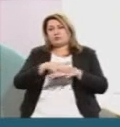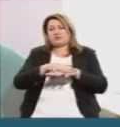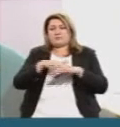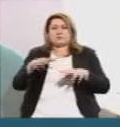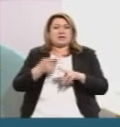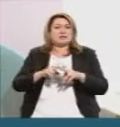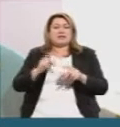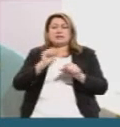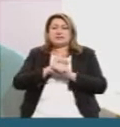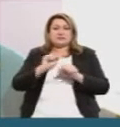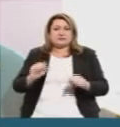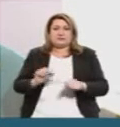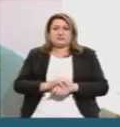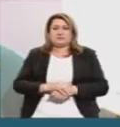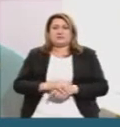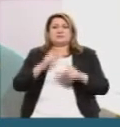Это недопустимо.